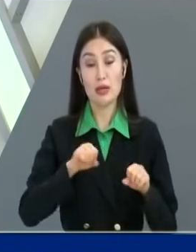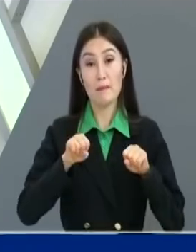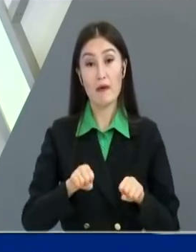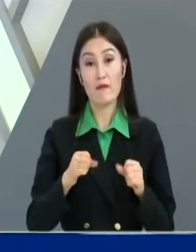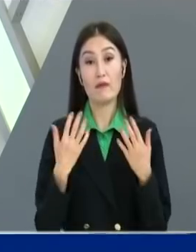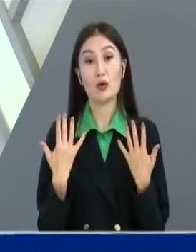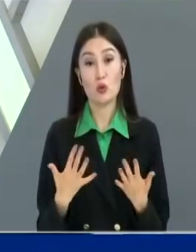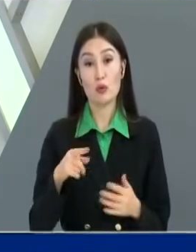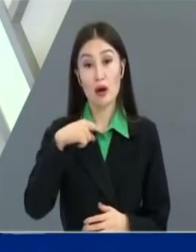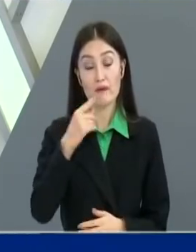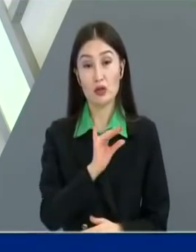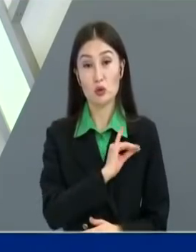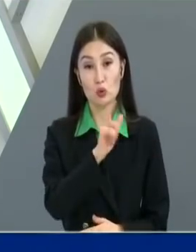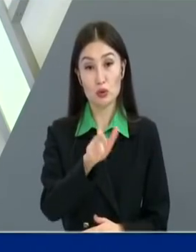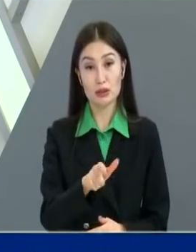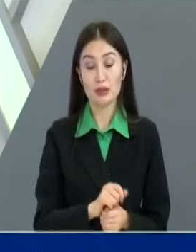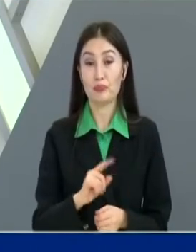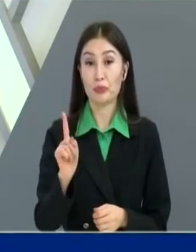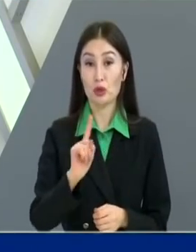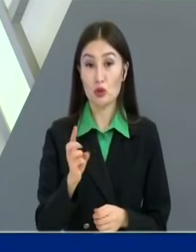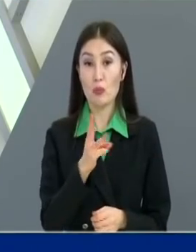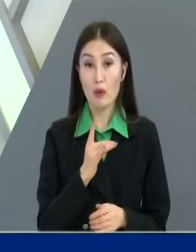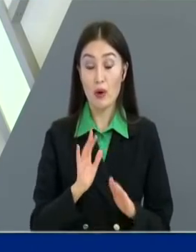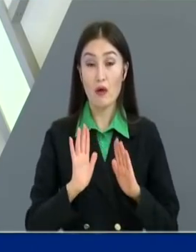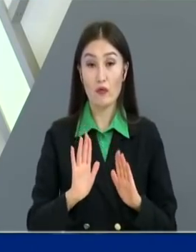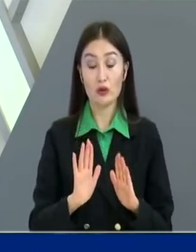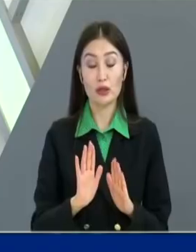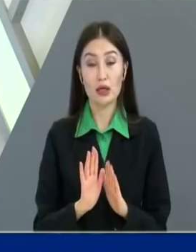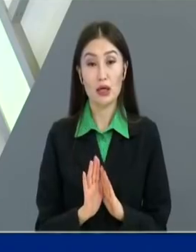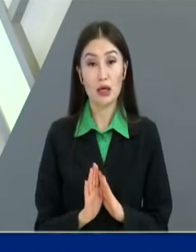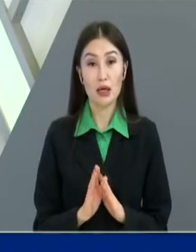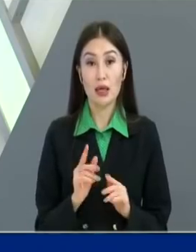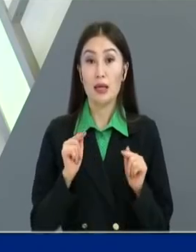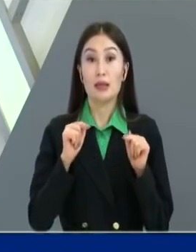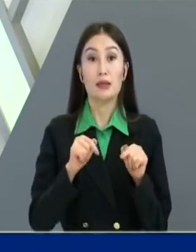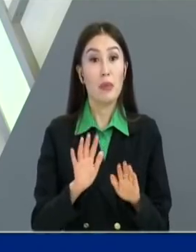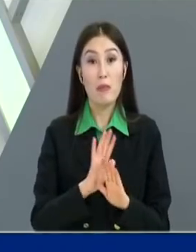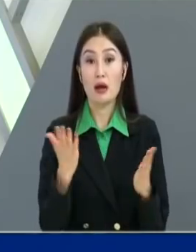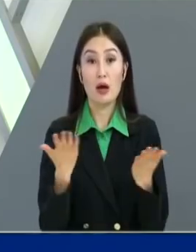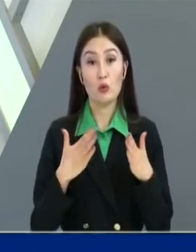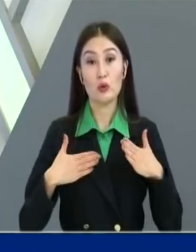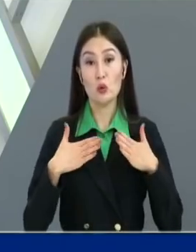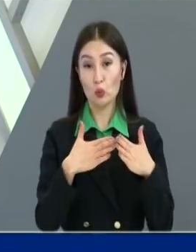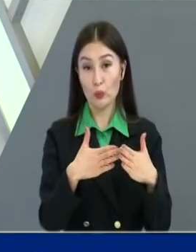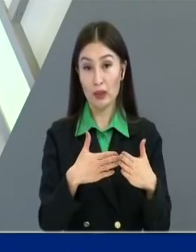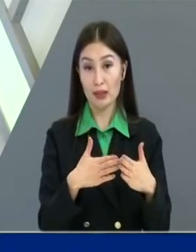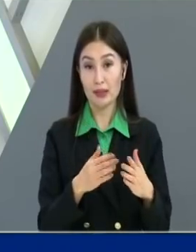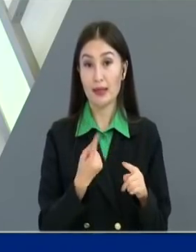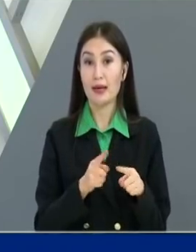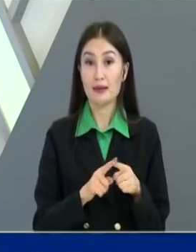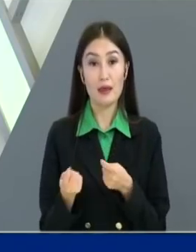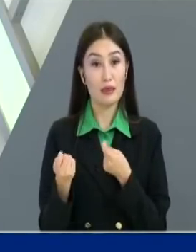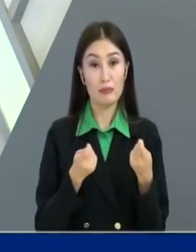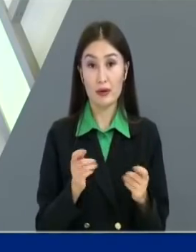нормы, говорят юристы. Чтобы мы не попали в какой-то тупик, и это не привело